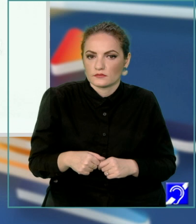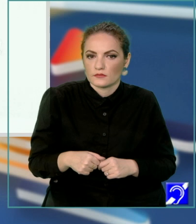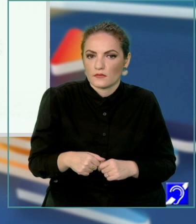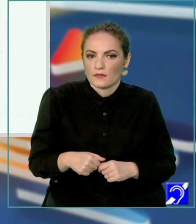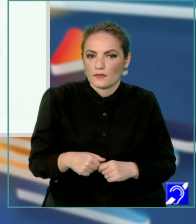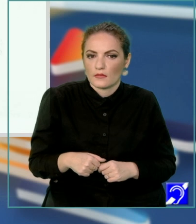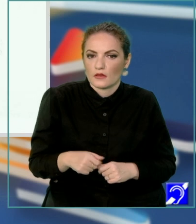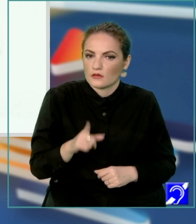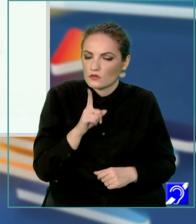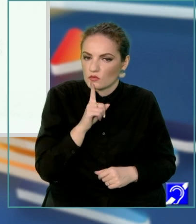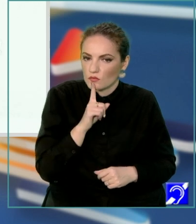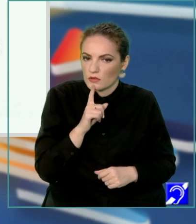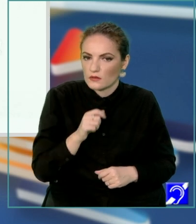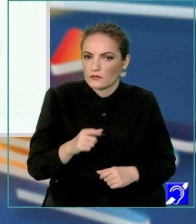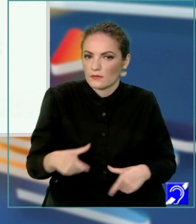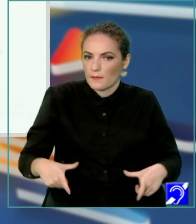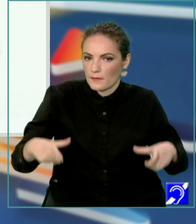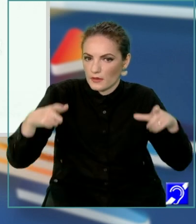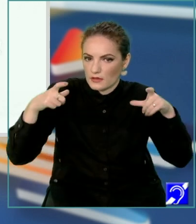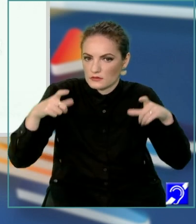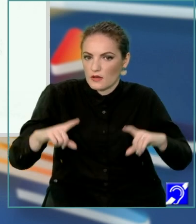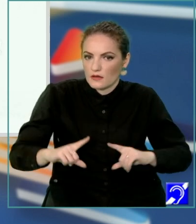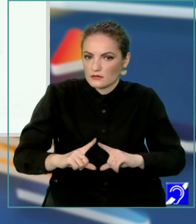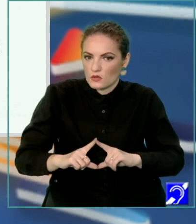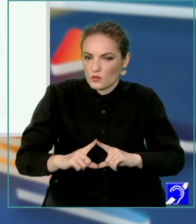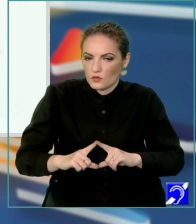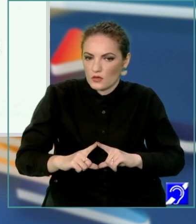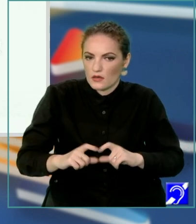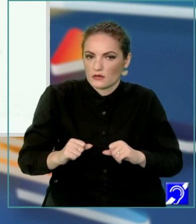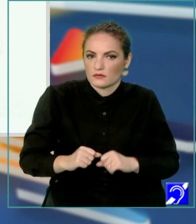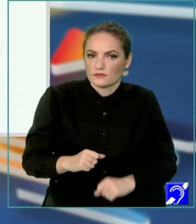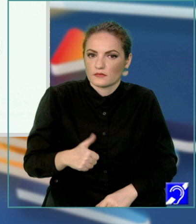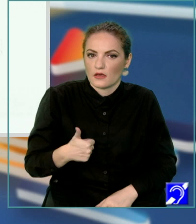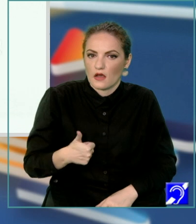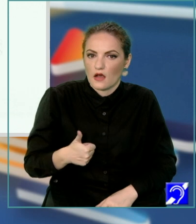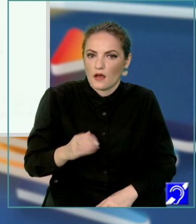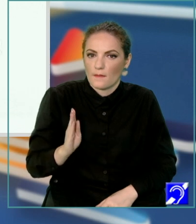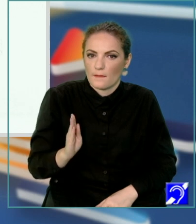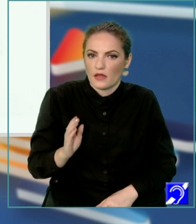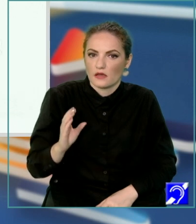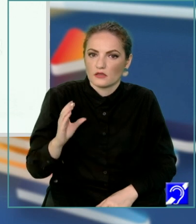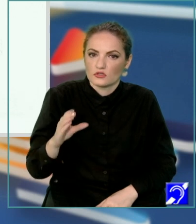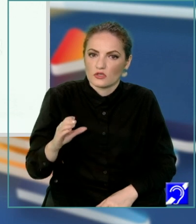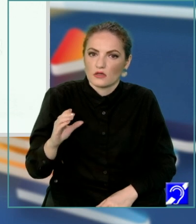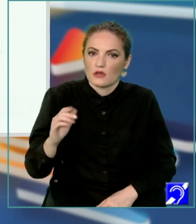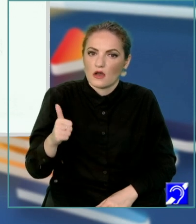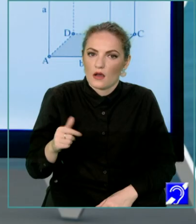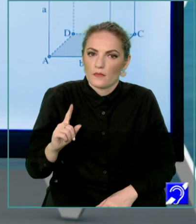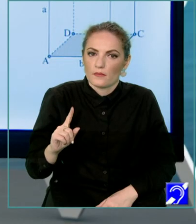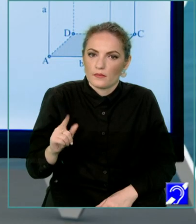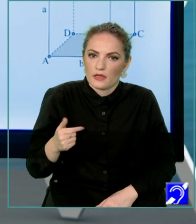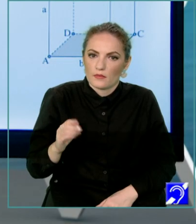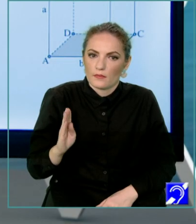pfai et prismă triunghiulară denumită a b c a prim b prim c prim